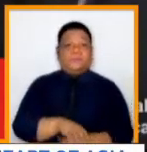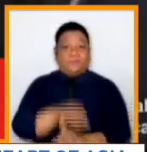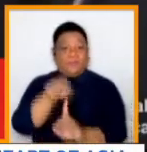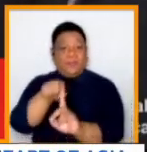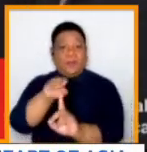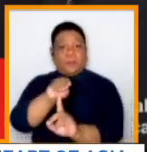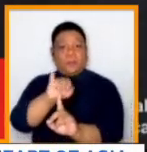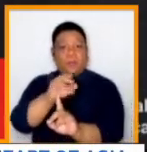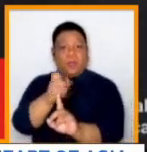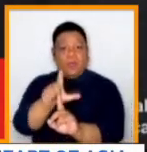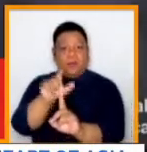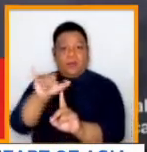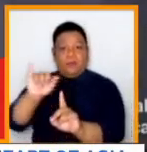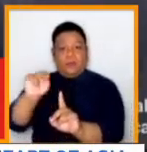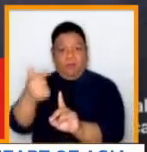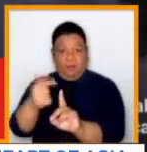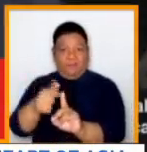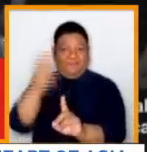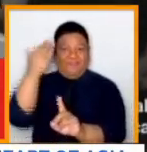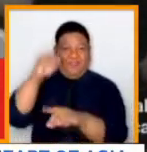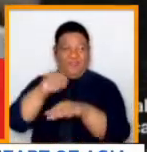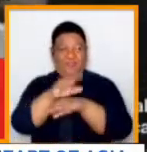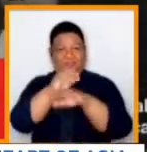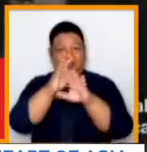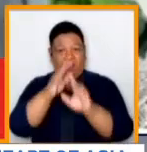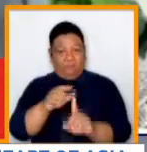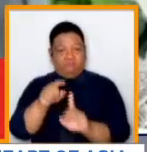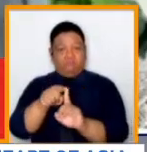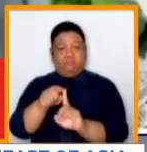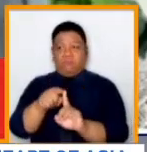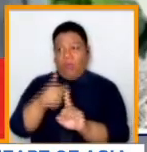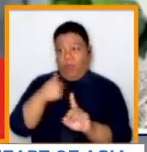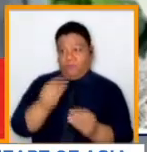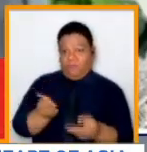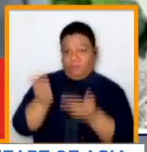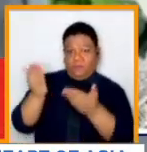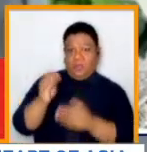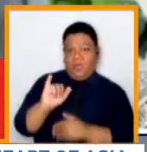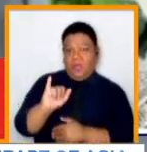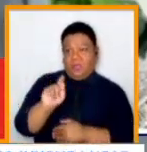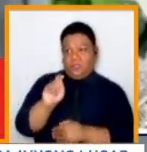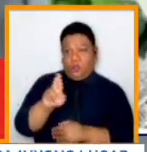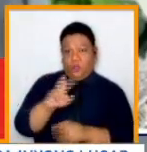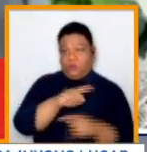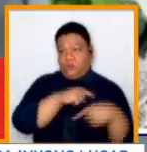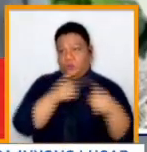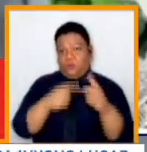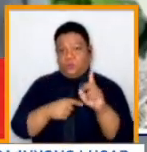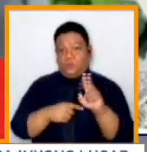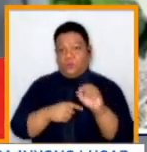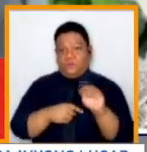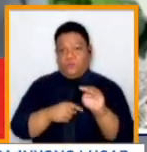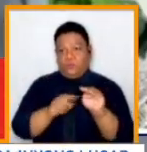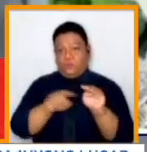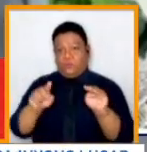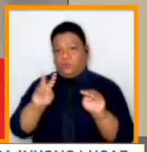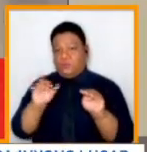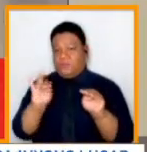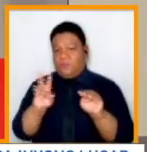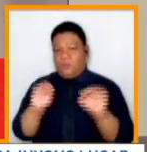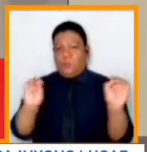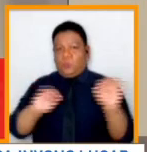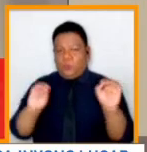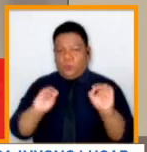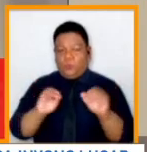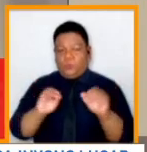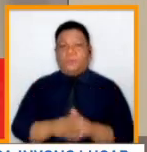umano ng Pharmalee, walang isinumiting ITR mula 2014 hanggang 2017. Noong 2018,